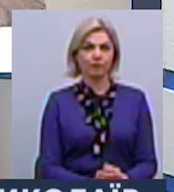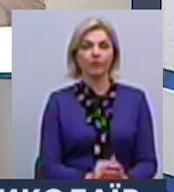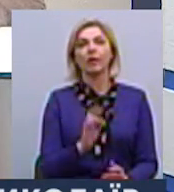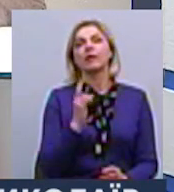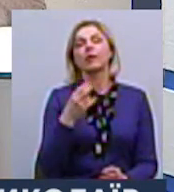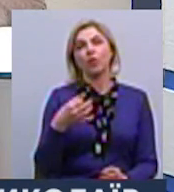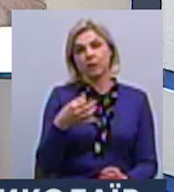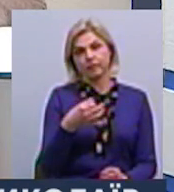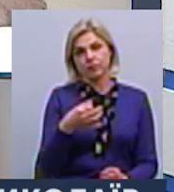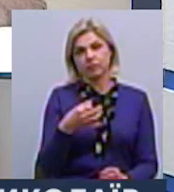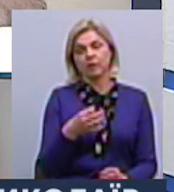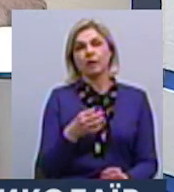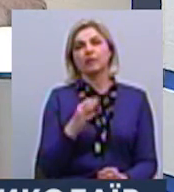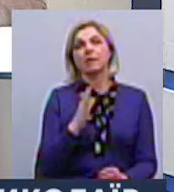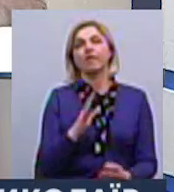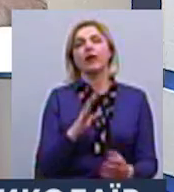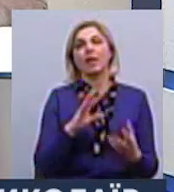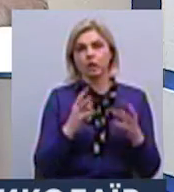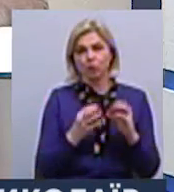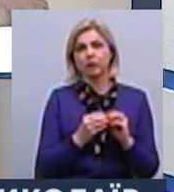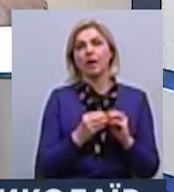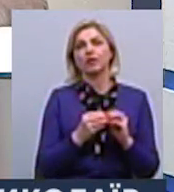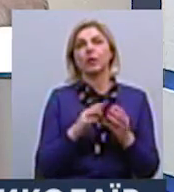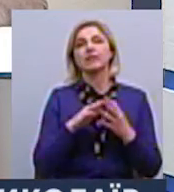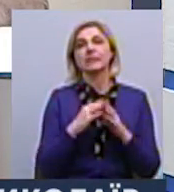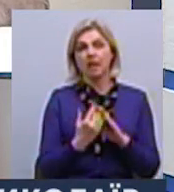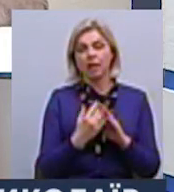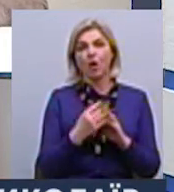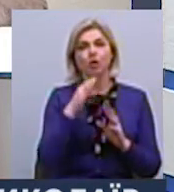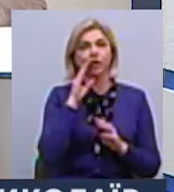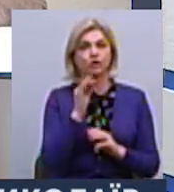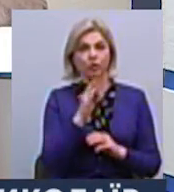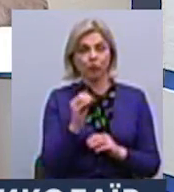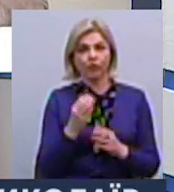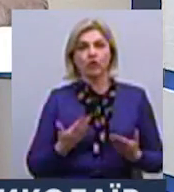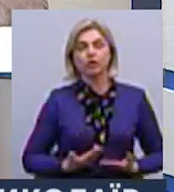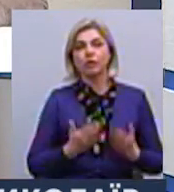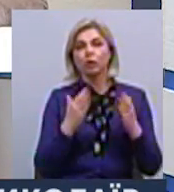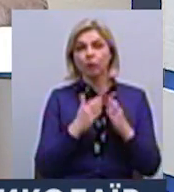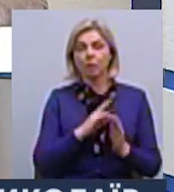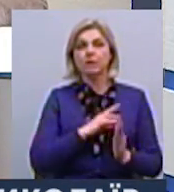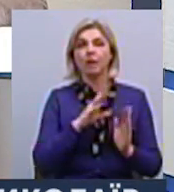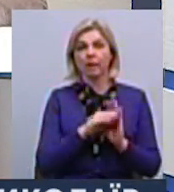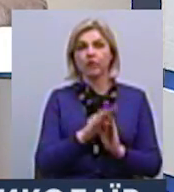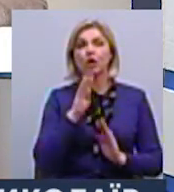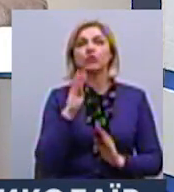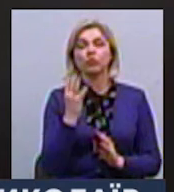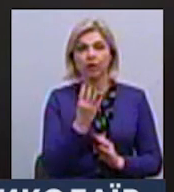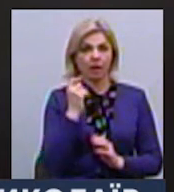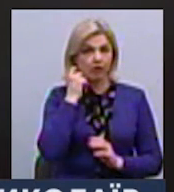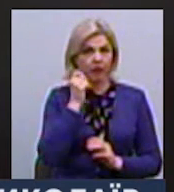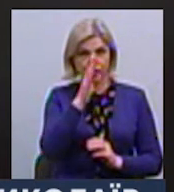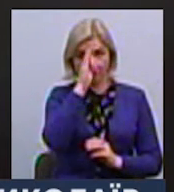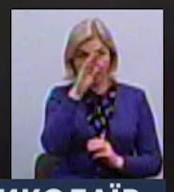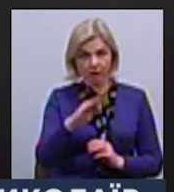На Миколаївщині у результаті пожежі у селі Шевченкове у житловому будинку загинув 4-річний хлопчик. На місце